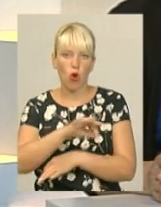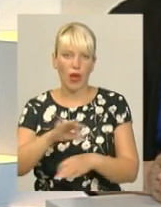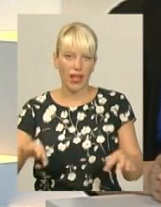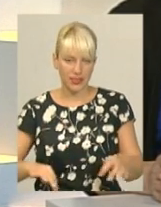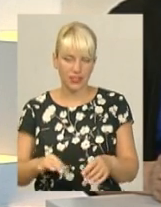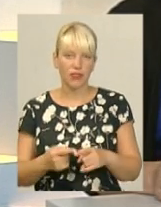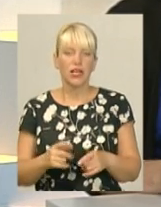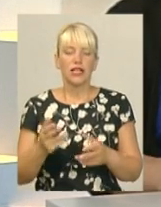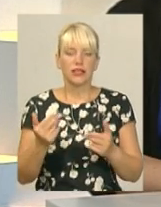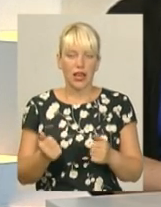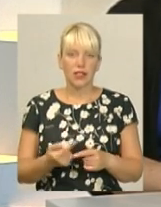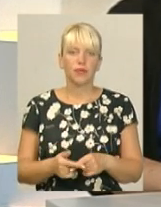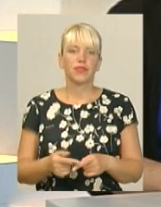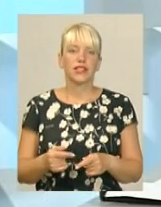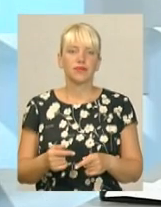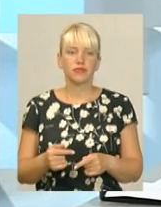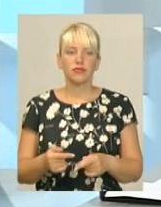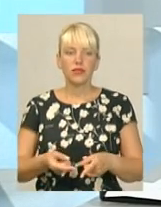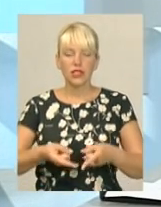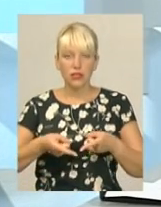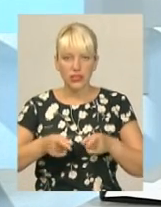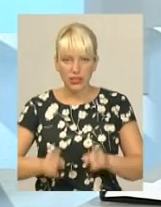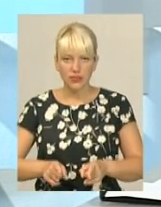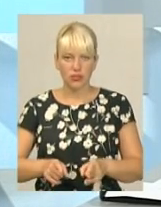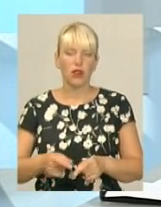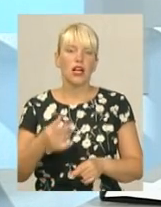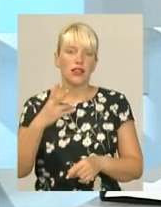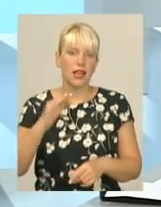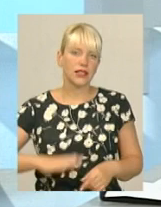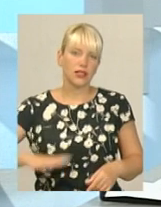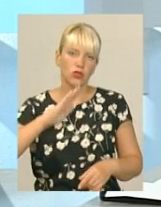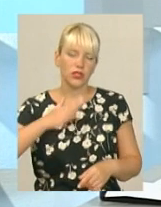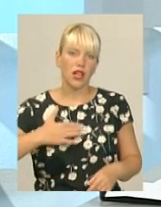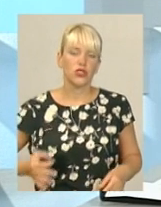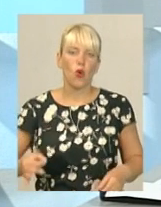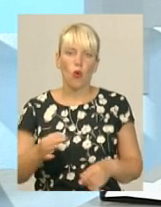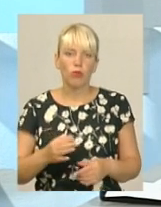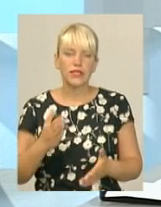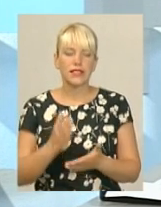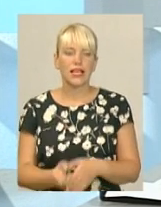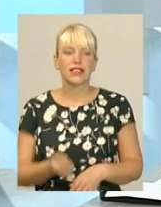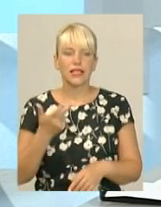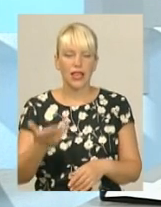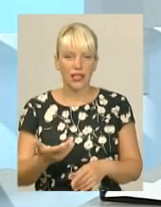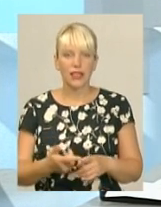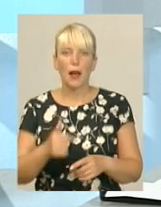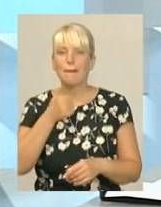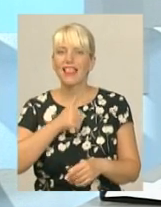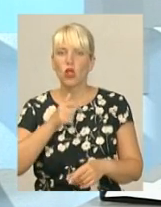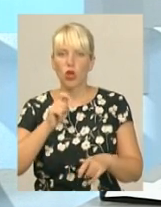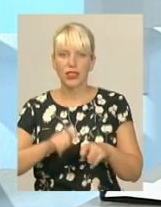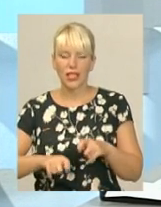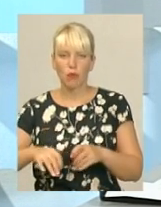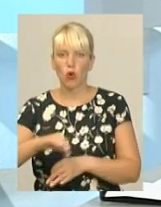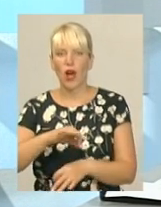Дуже слушне запитання, тому що дійсно на території нашої області є декілька таких пілотних проєктів, які